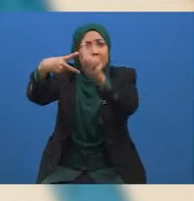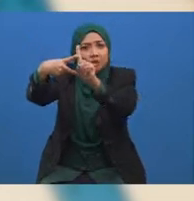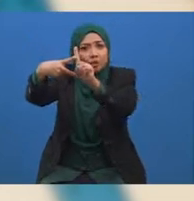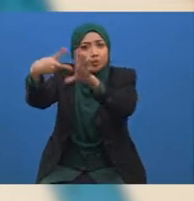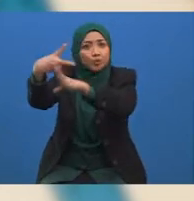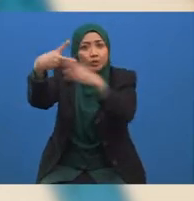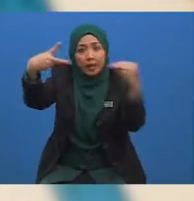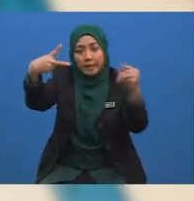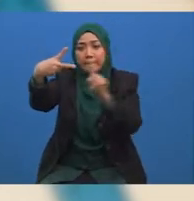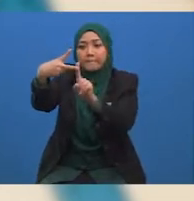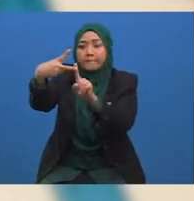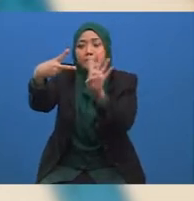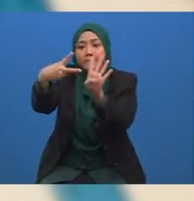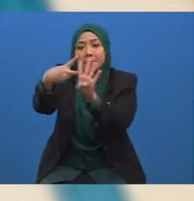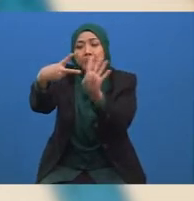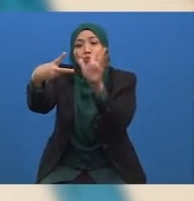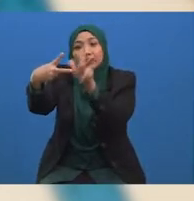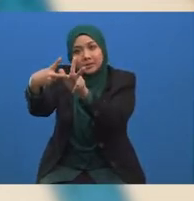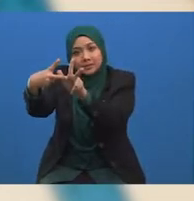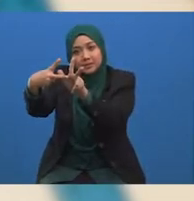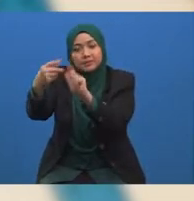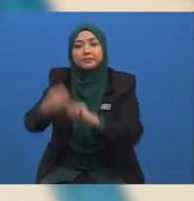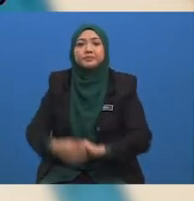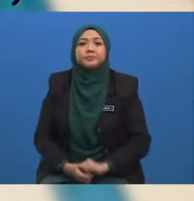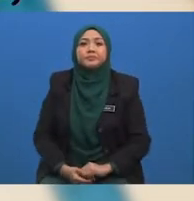dirinya sahaja dan 1.